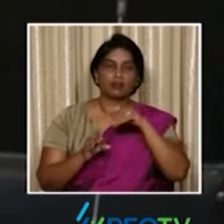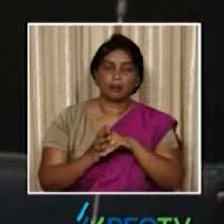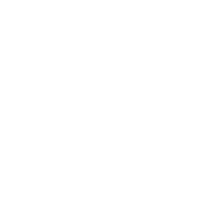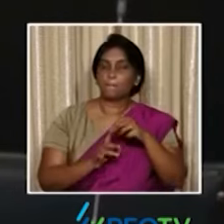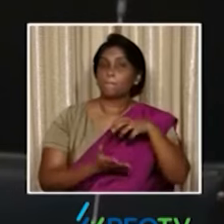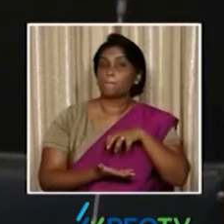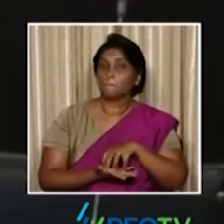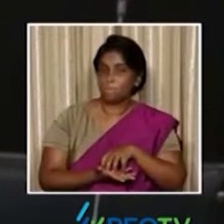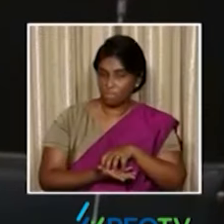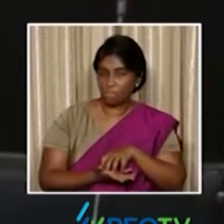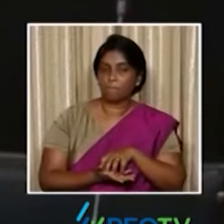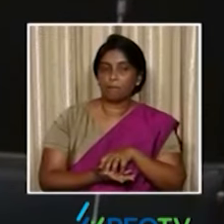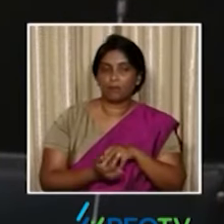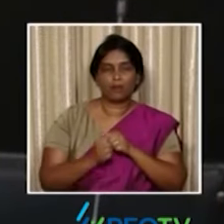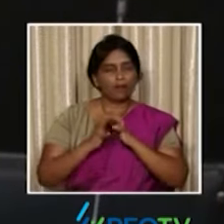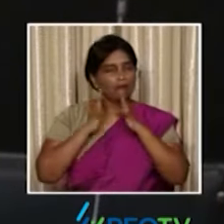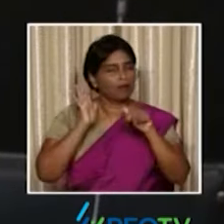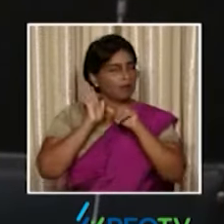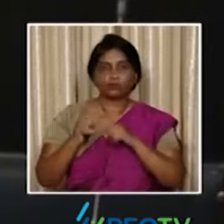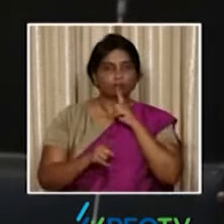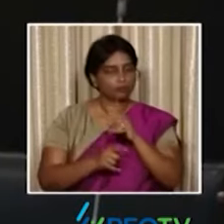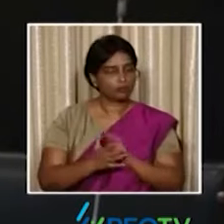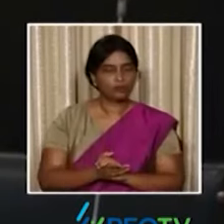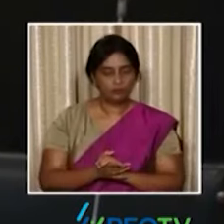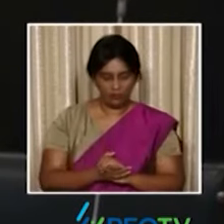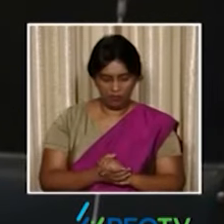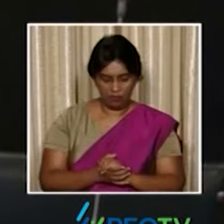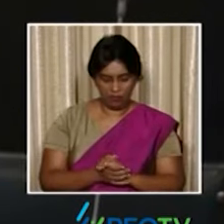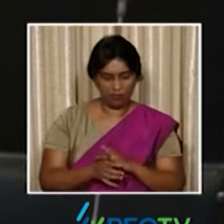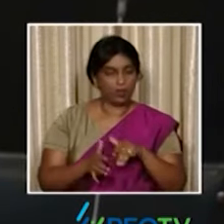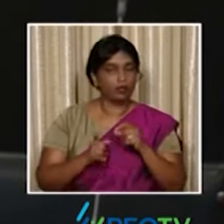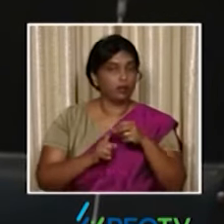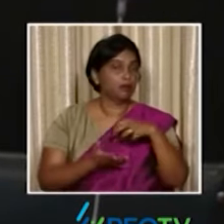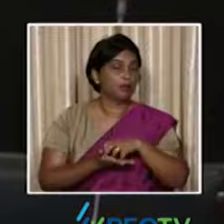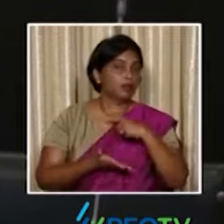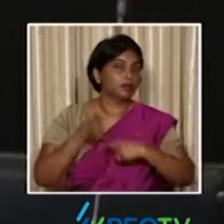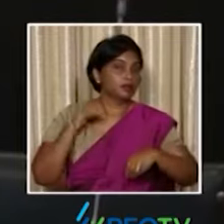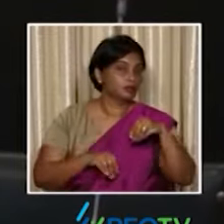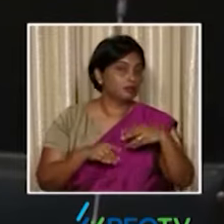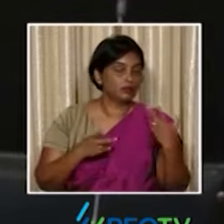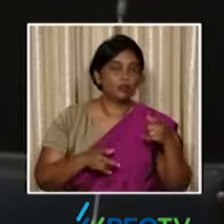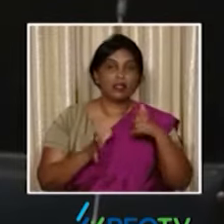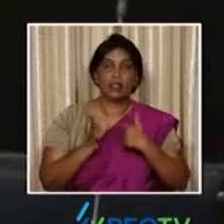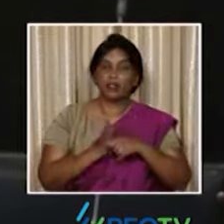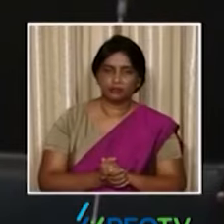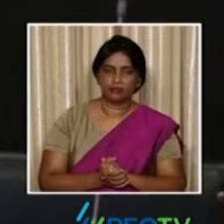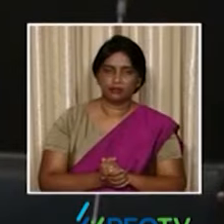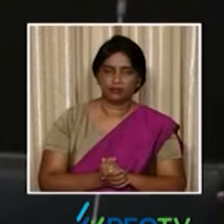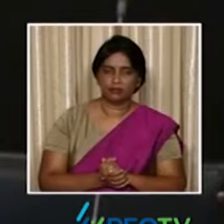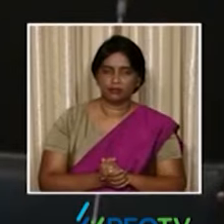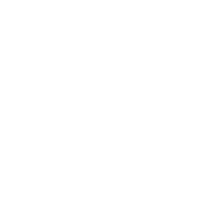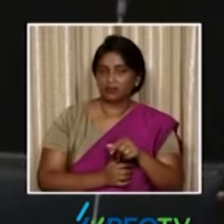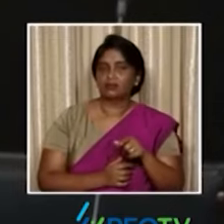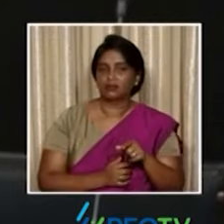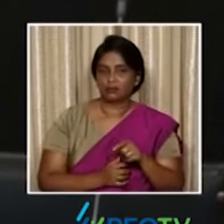පළාත් සභාව කළ කරන්න පුළුවන් හානි උපරිමය කළේ. අද පළාත් සභා ඡන්ද තියන්න බැරුණේ ඒ පනත ගෙනාපු නිසායි. මෙතුමා